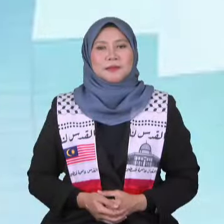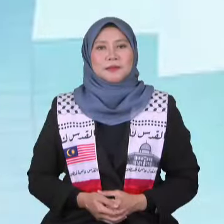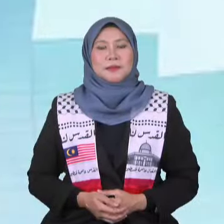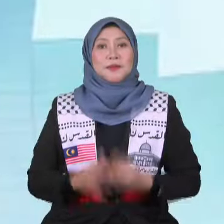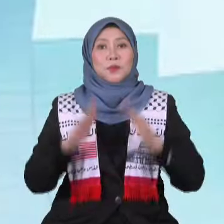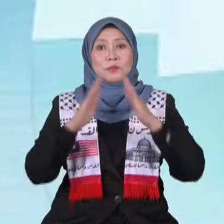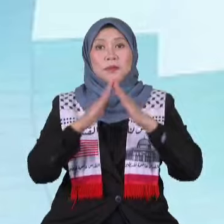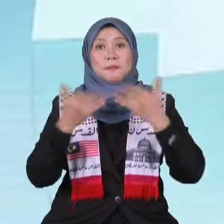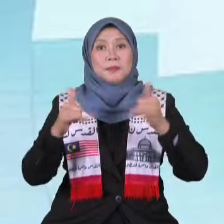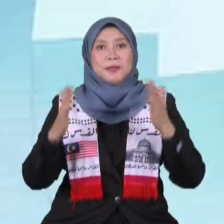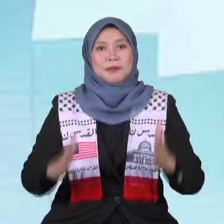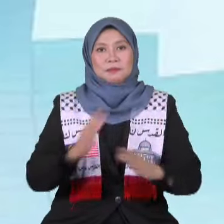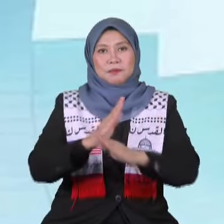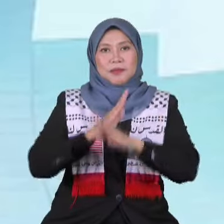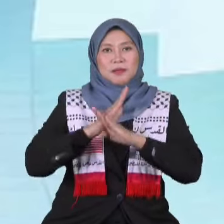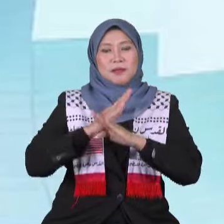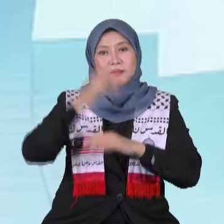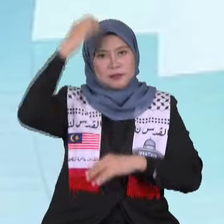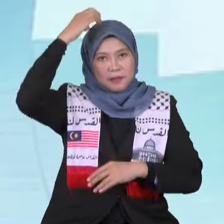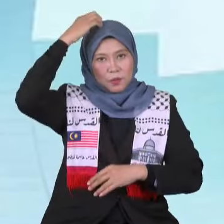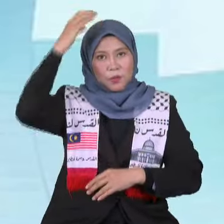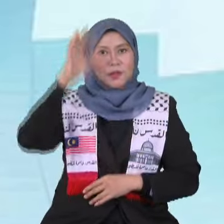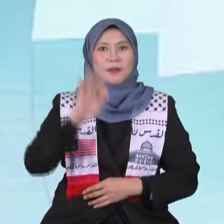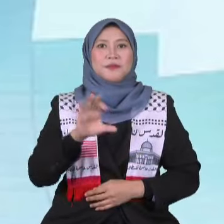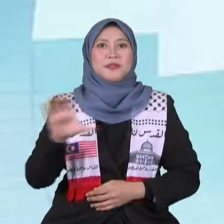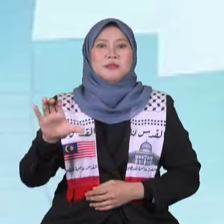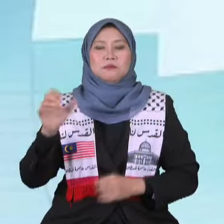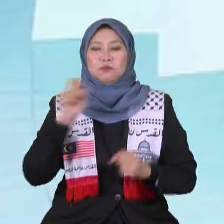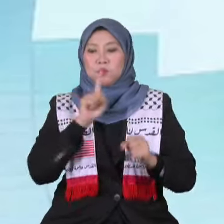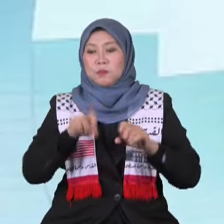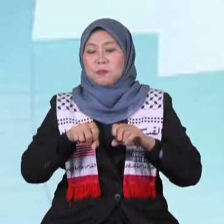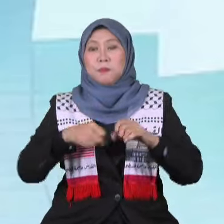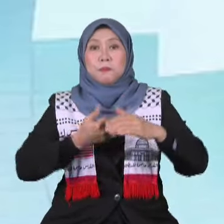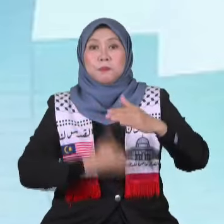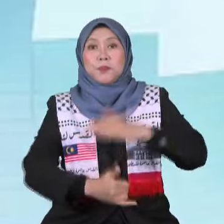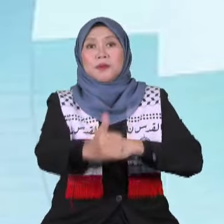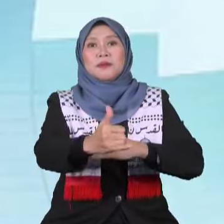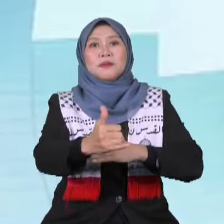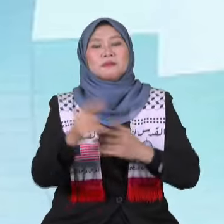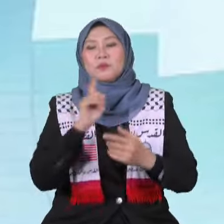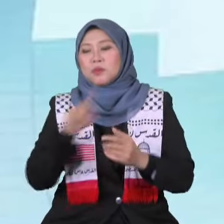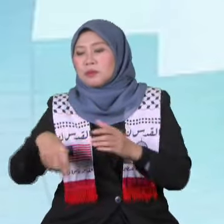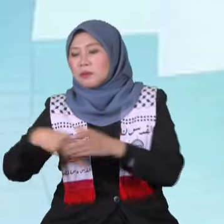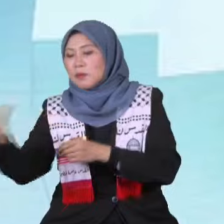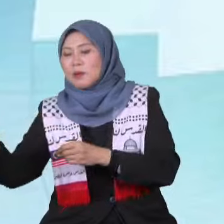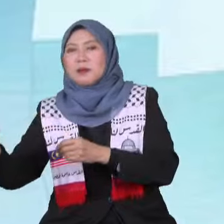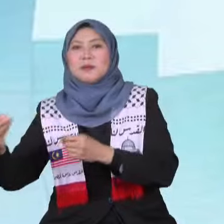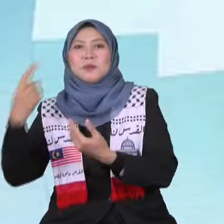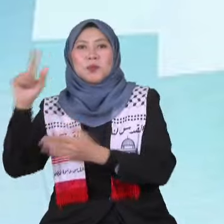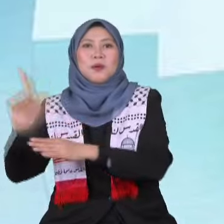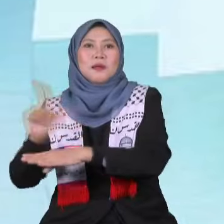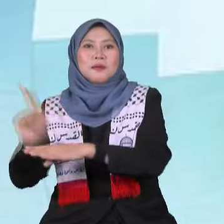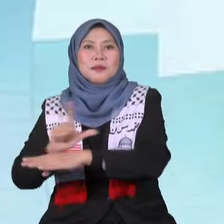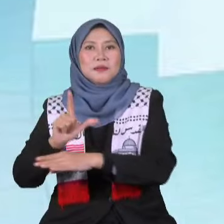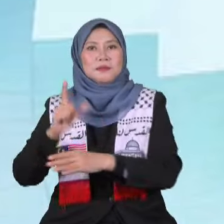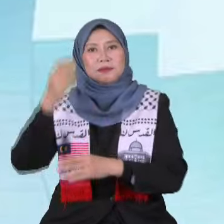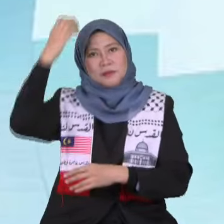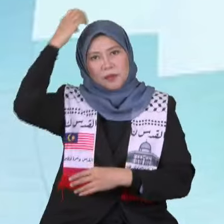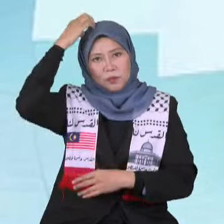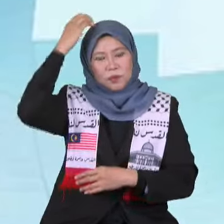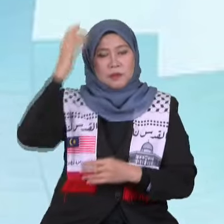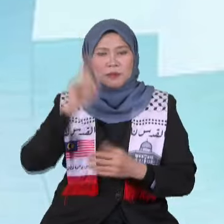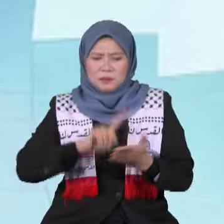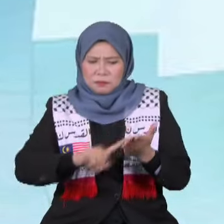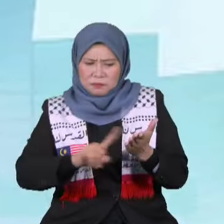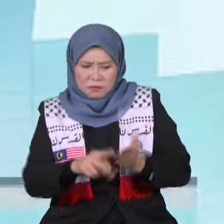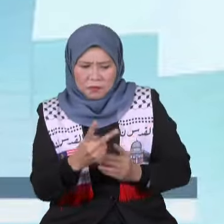Rumah pemain pertahanan Selangor FC Ahmad Khuzaimi PE dipecah masuk ketika dia keluar untuk sesi latihan di pusat latihan Selangor semalam.